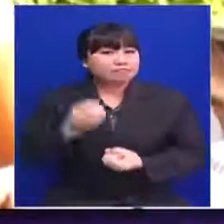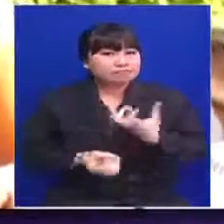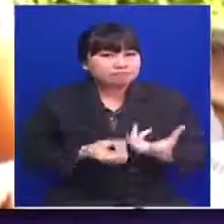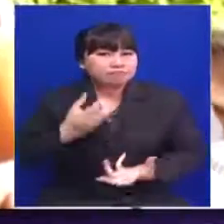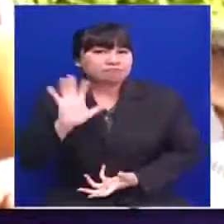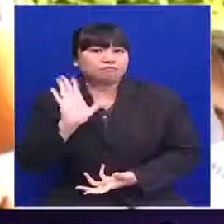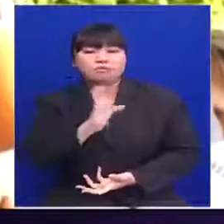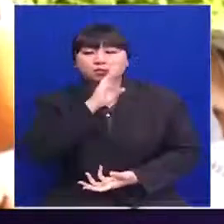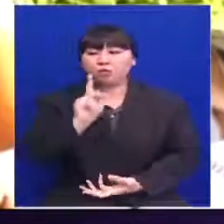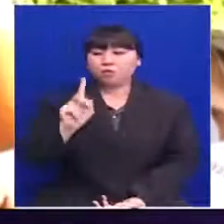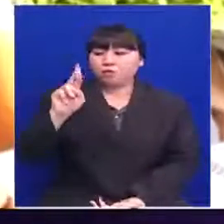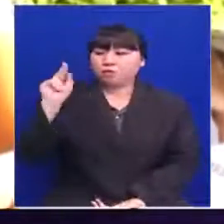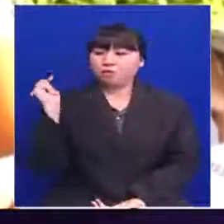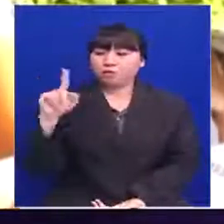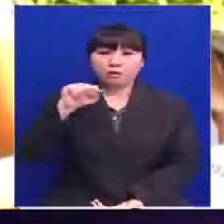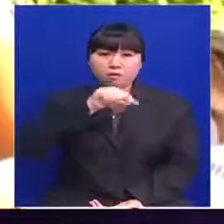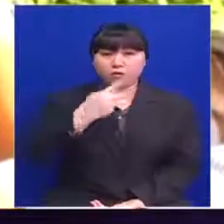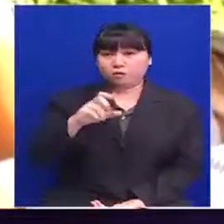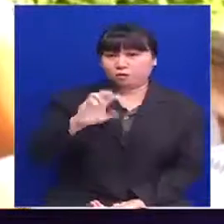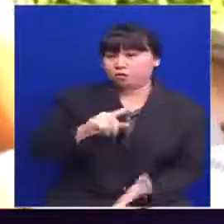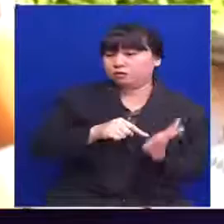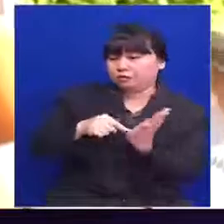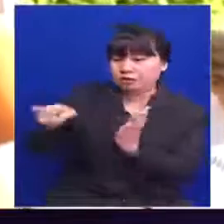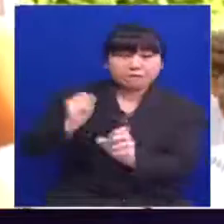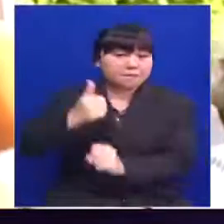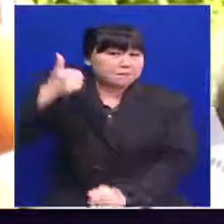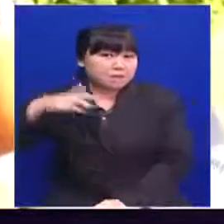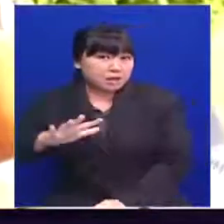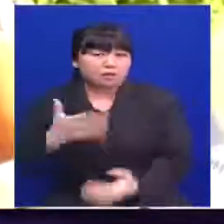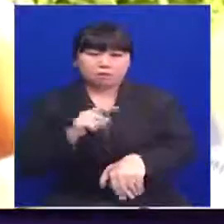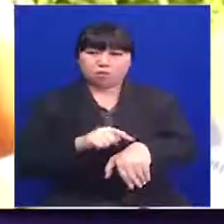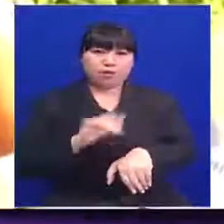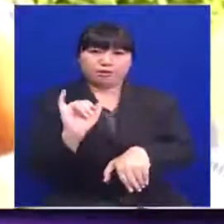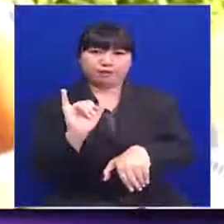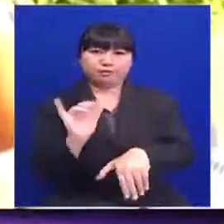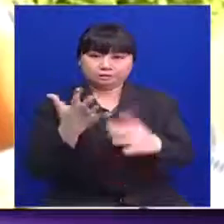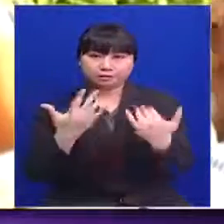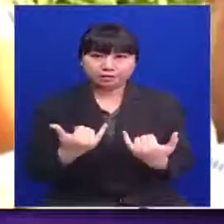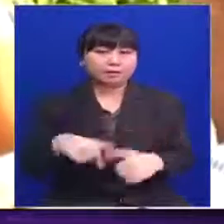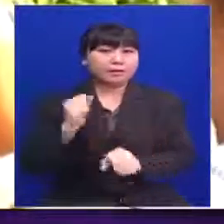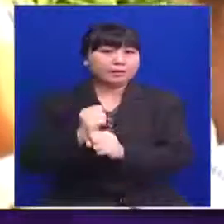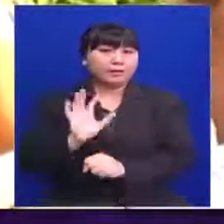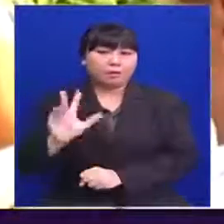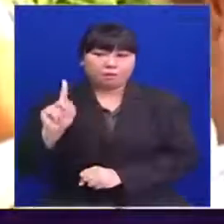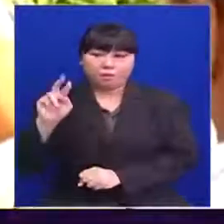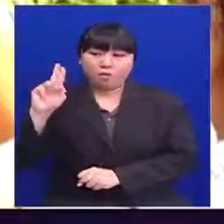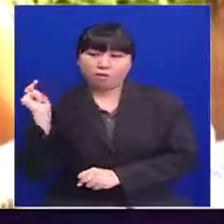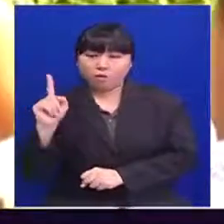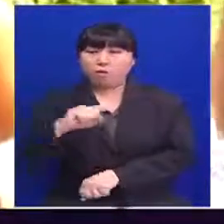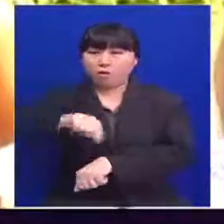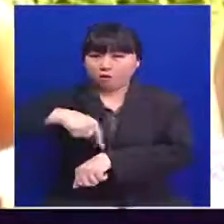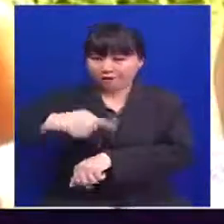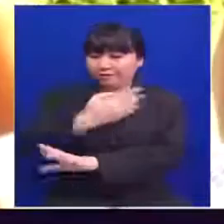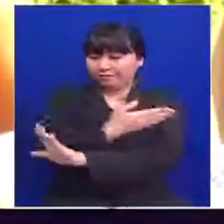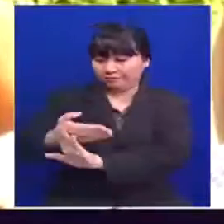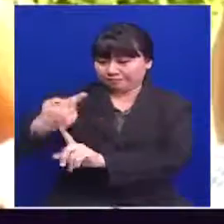ากกรท.ไม่สามารถทำตามข้อเสนอคสช.ได้เพราะยังไม่ถึงเวลาซึ่งการทำงานของกรท.ยังมีเวลาถึง2เมษาย